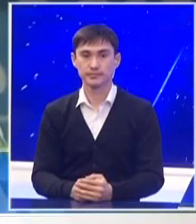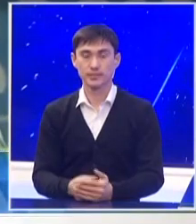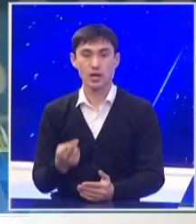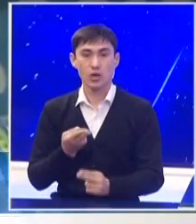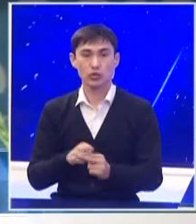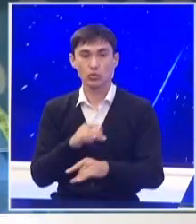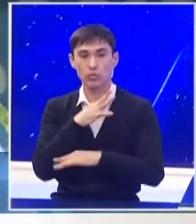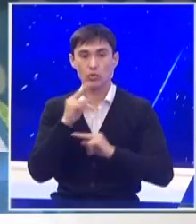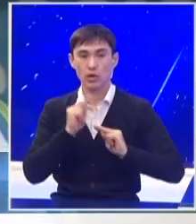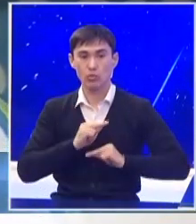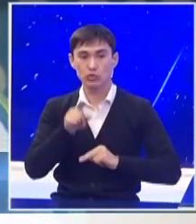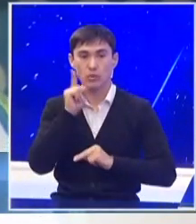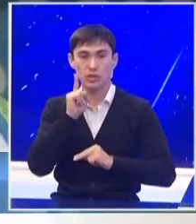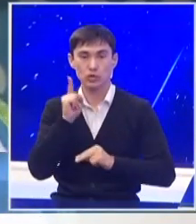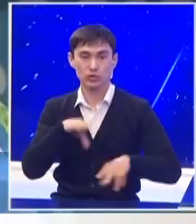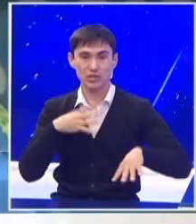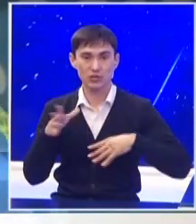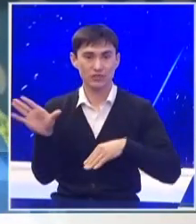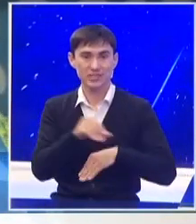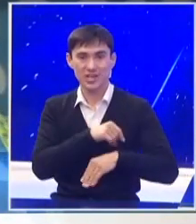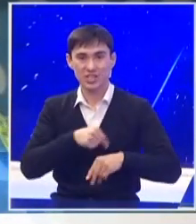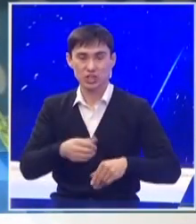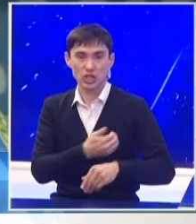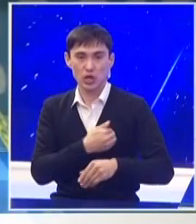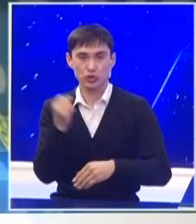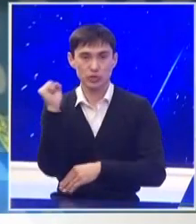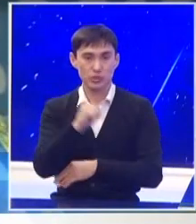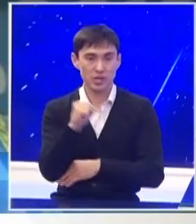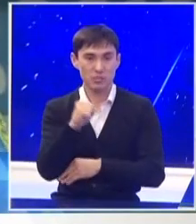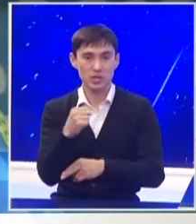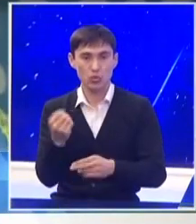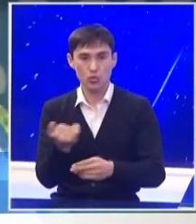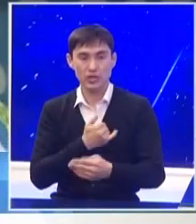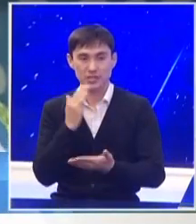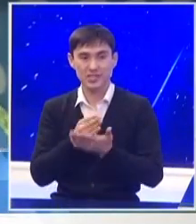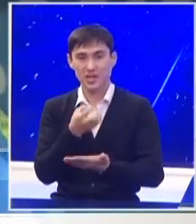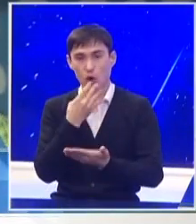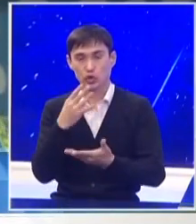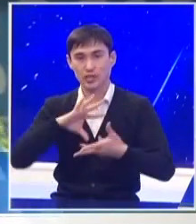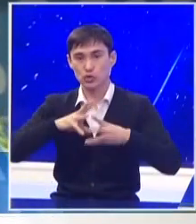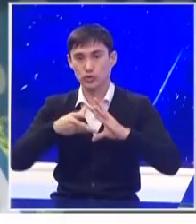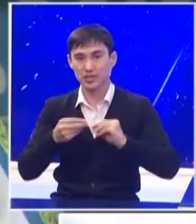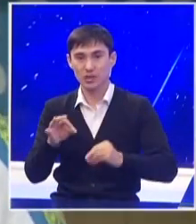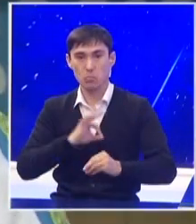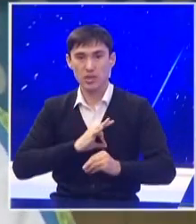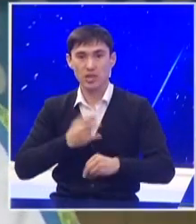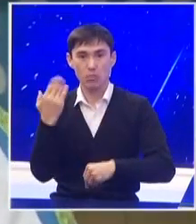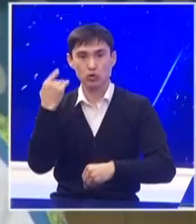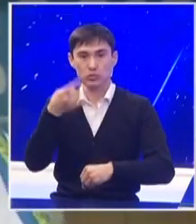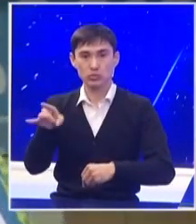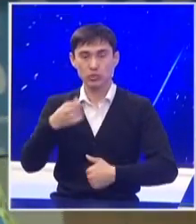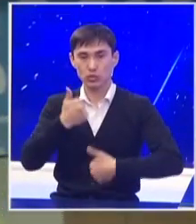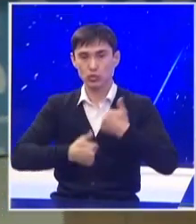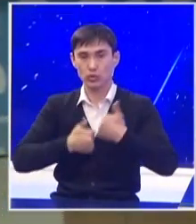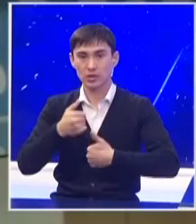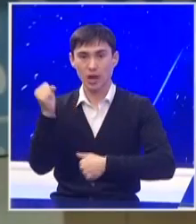Я очень много работаю с молодежью и тренирую всех желающих заниматься армрестлингом. У нас уже есть хорошие результаты. Это медаль на прошлом республиканском